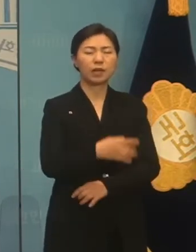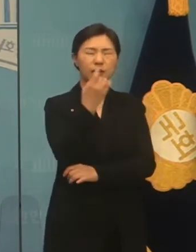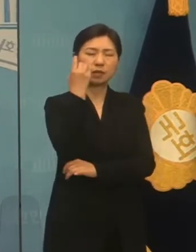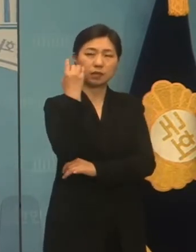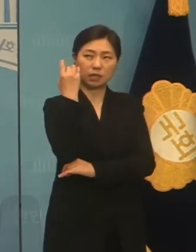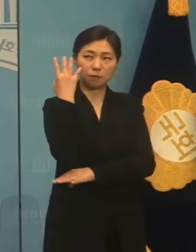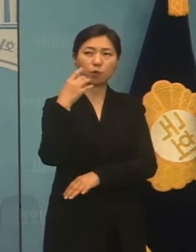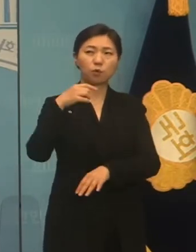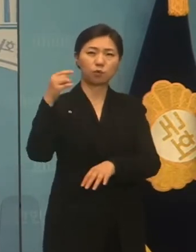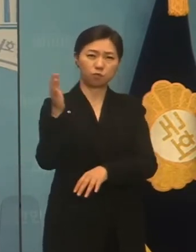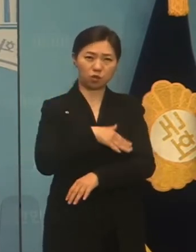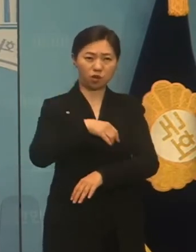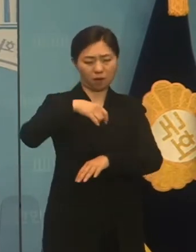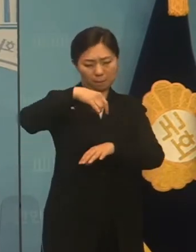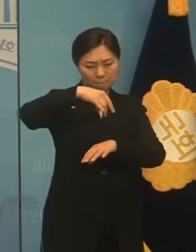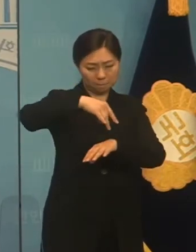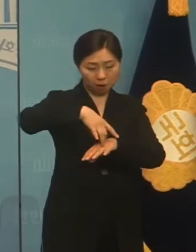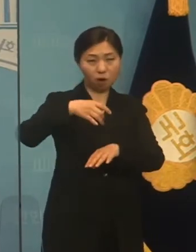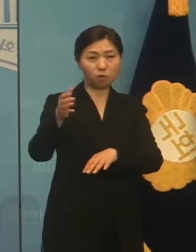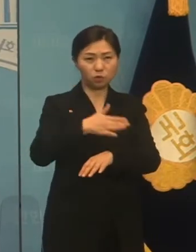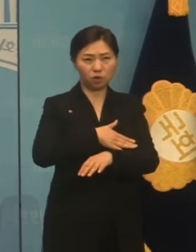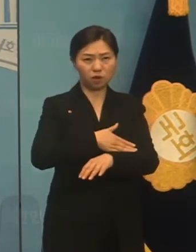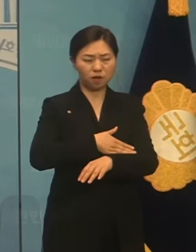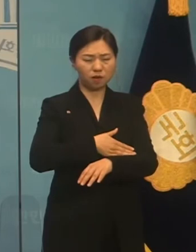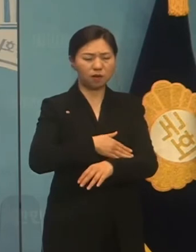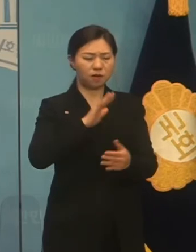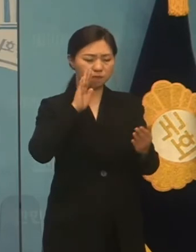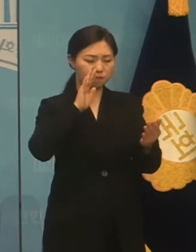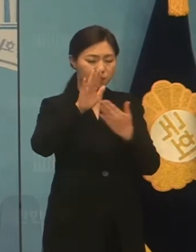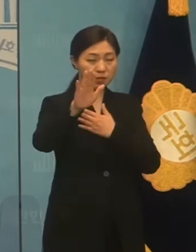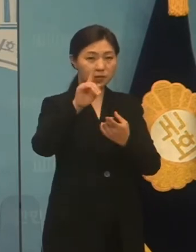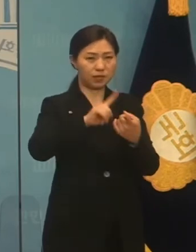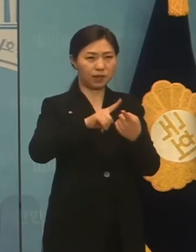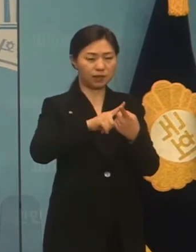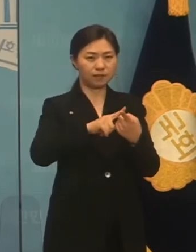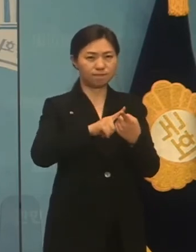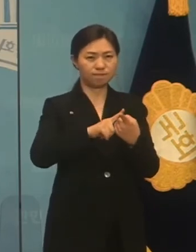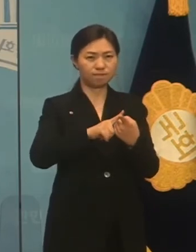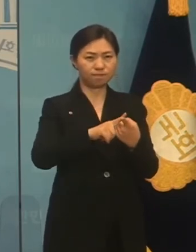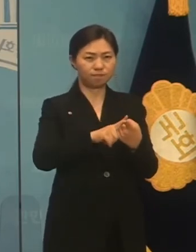근본적이고 미래지향적인 스마트 정당, 국민 참여,